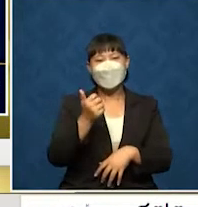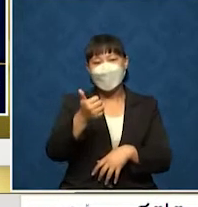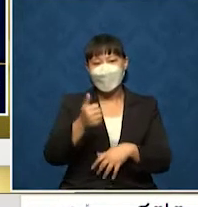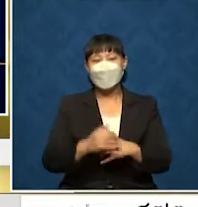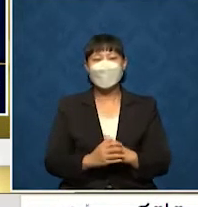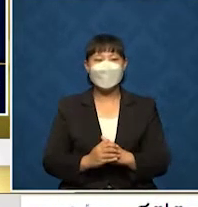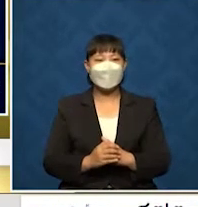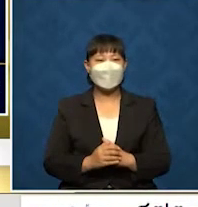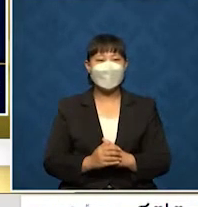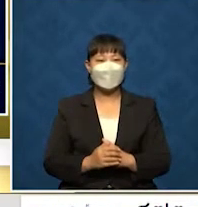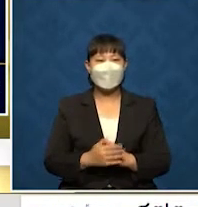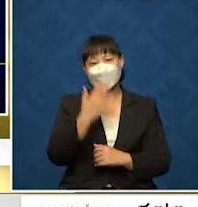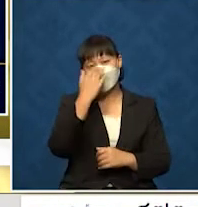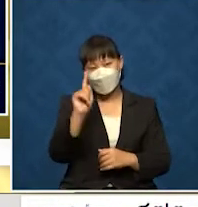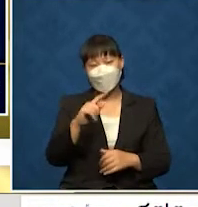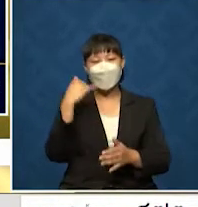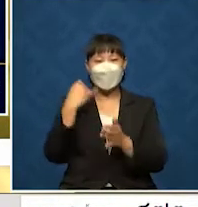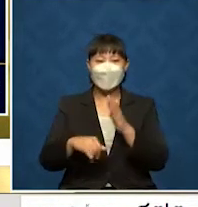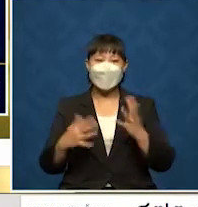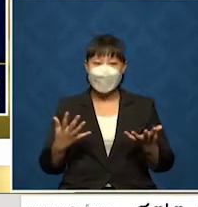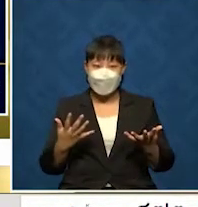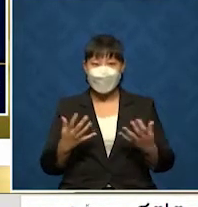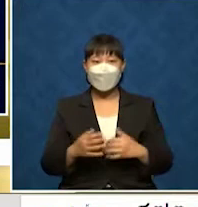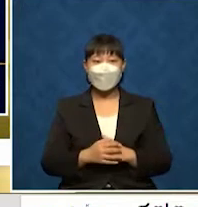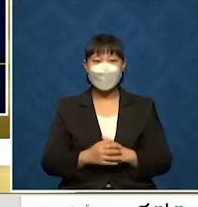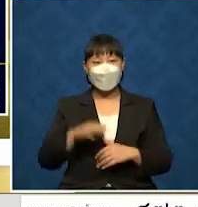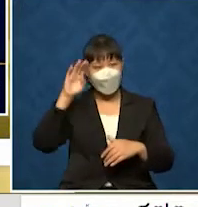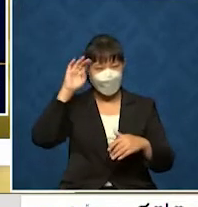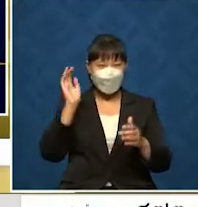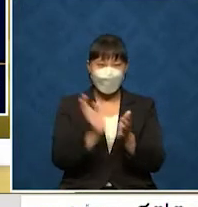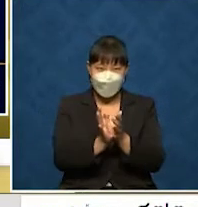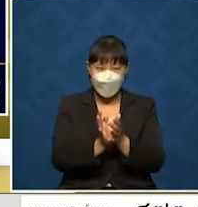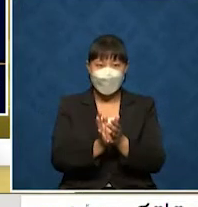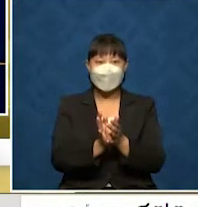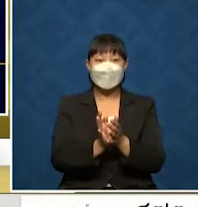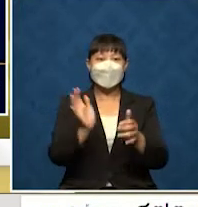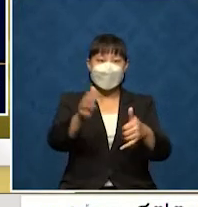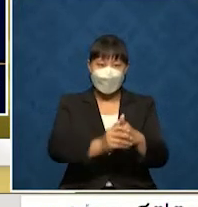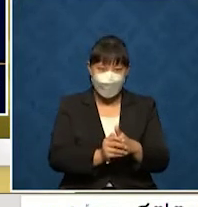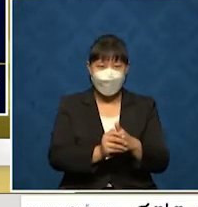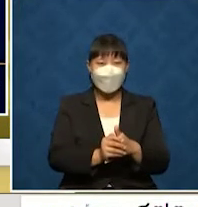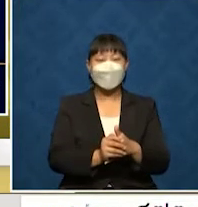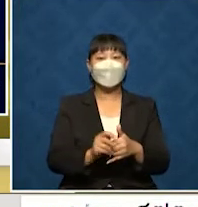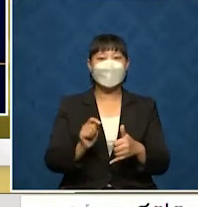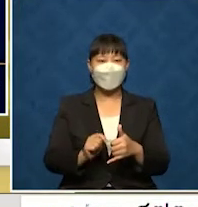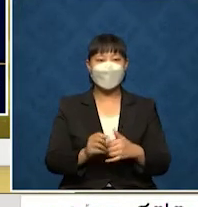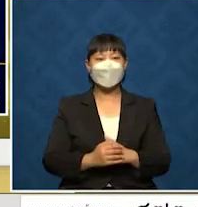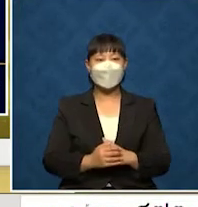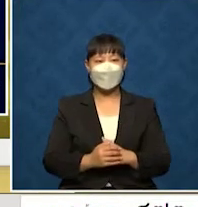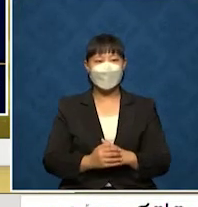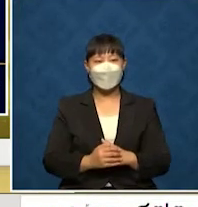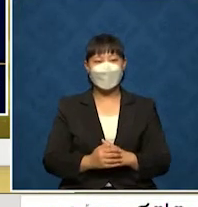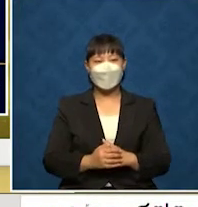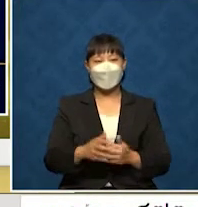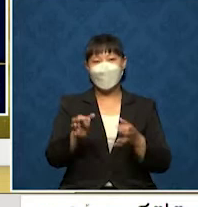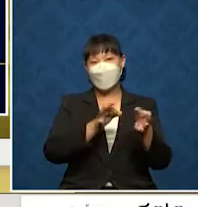มีความผิดอะไรเพราะว่าถูกตำรวจหรือผู้ดำเนินการจับกุมต้องเรียนกับท่านประ